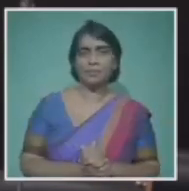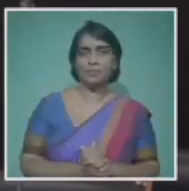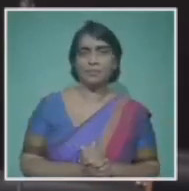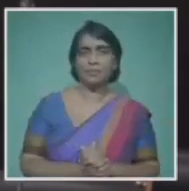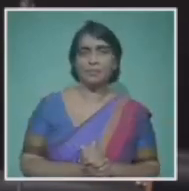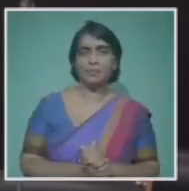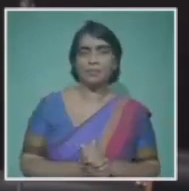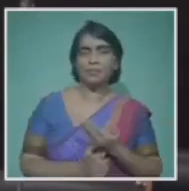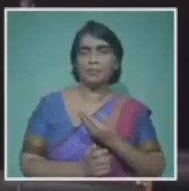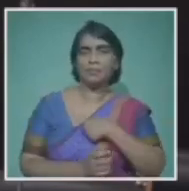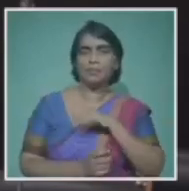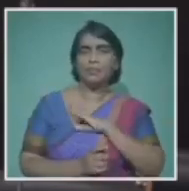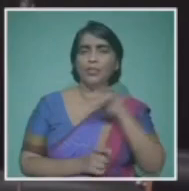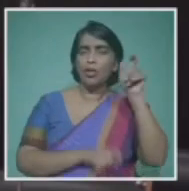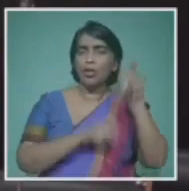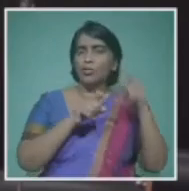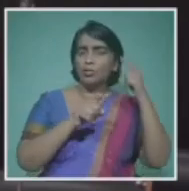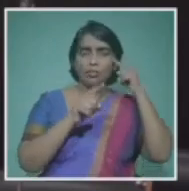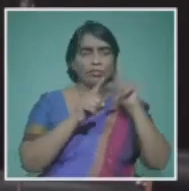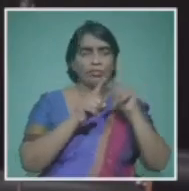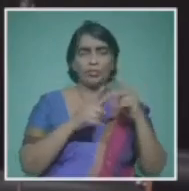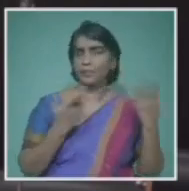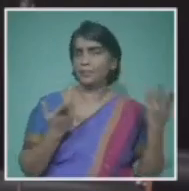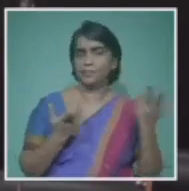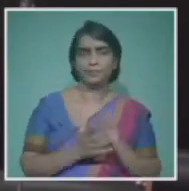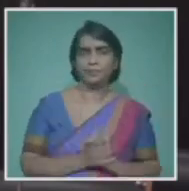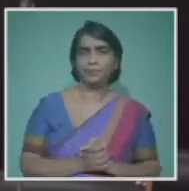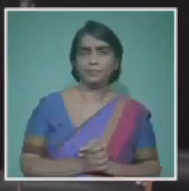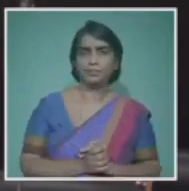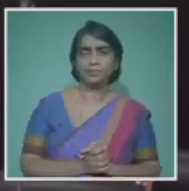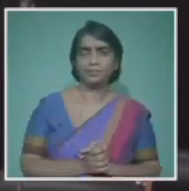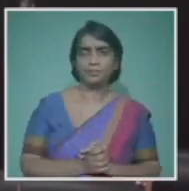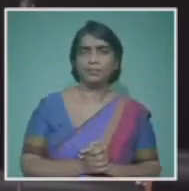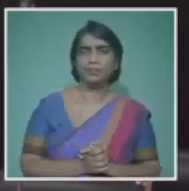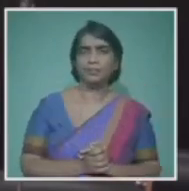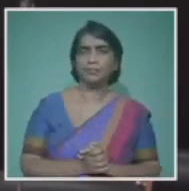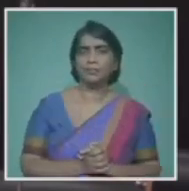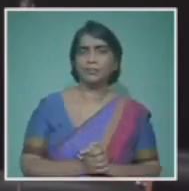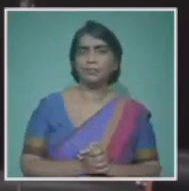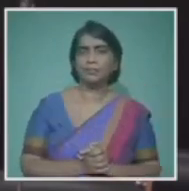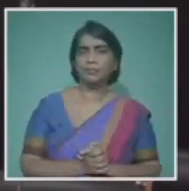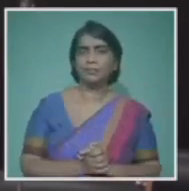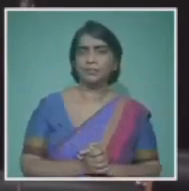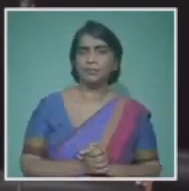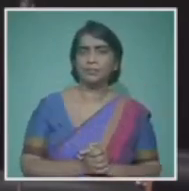නැහැ. සංඝරත්නය ගැන කතා කරන්නේ නැහැ. අපි විශේෂයෙන්ම